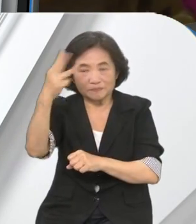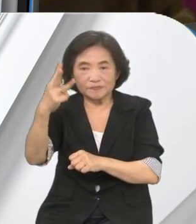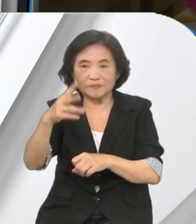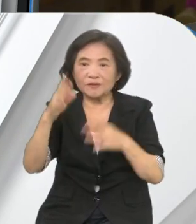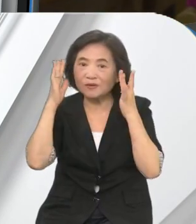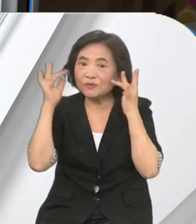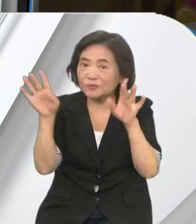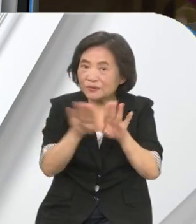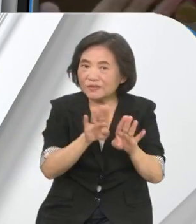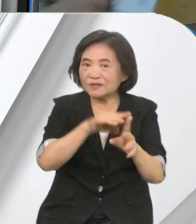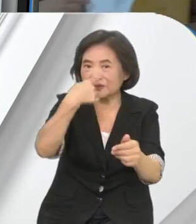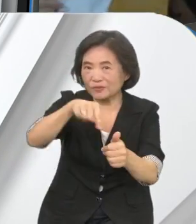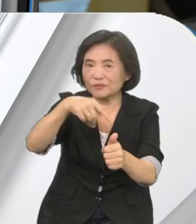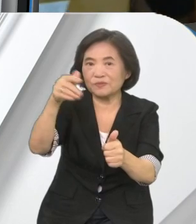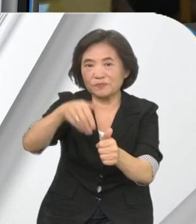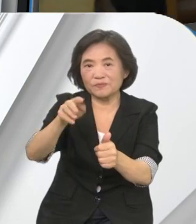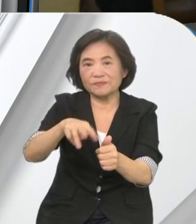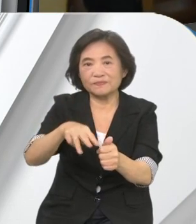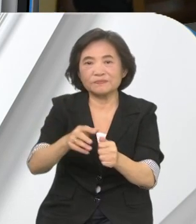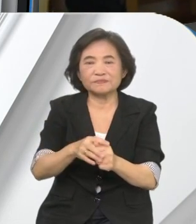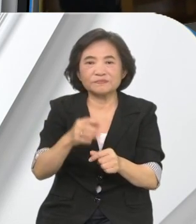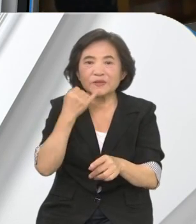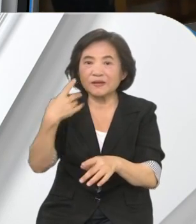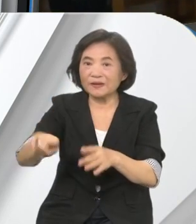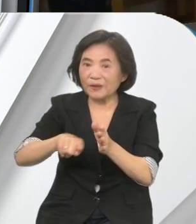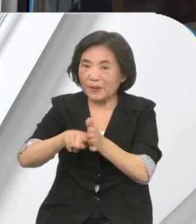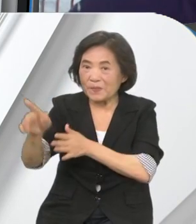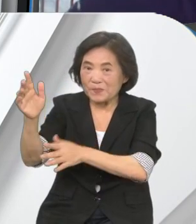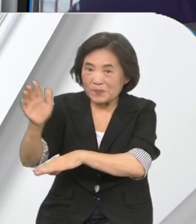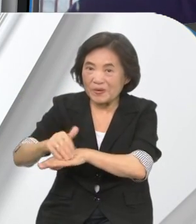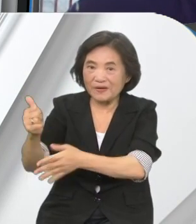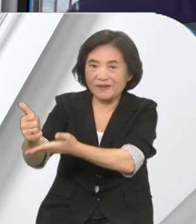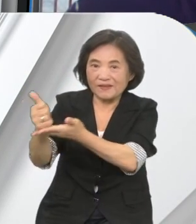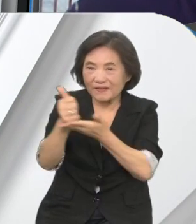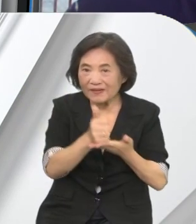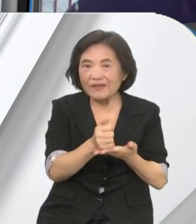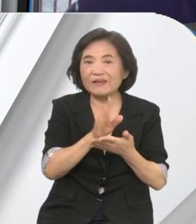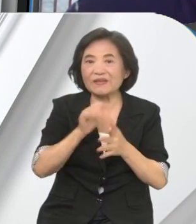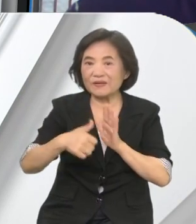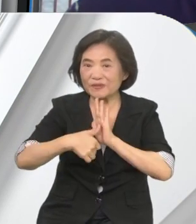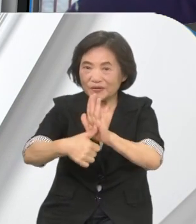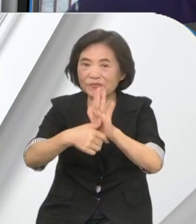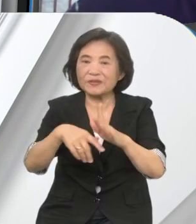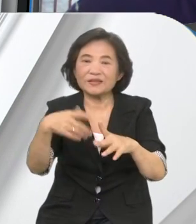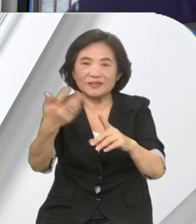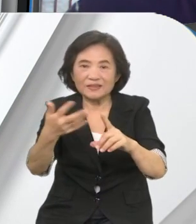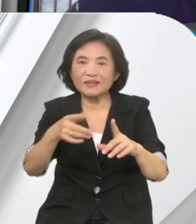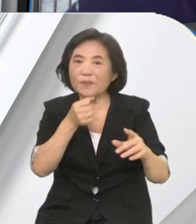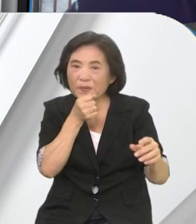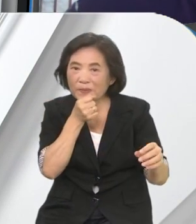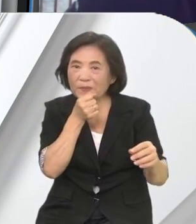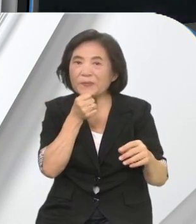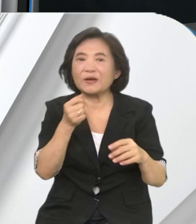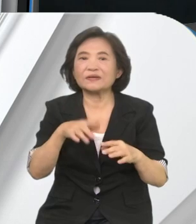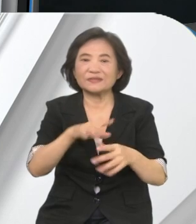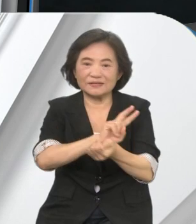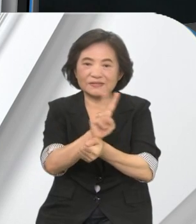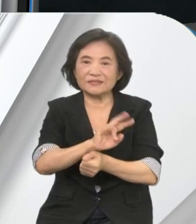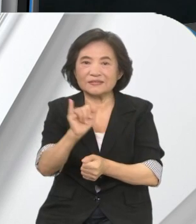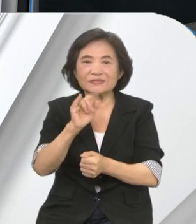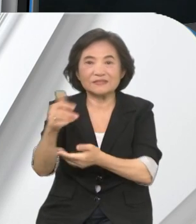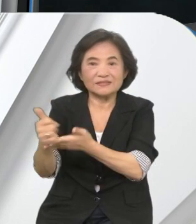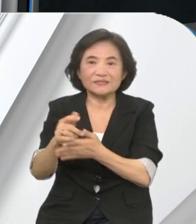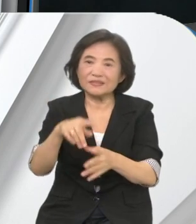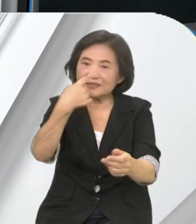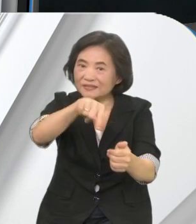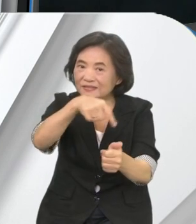三日的暑期培训课程。韩国邀请的接下来一位金曲奖美系有名的电视广播主持人的